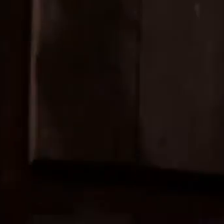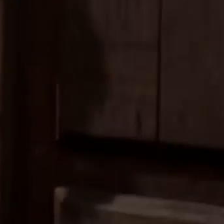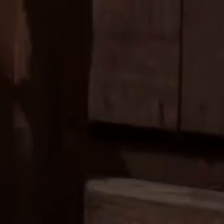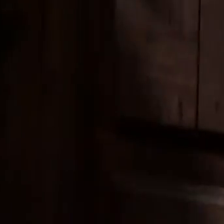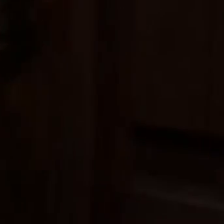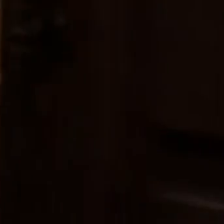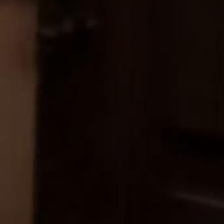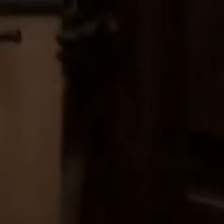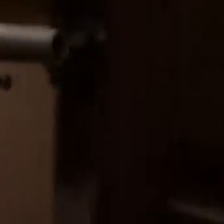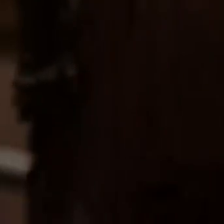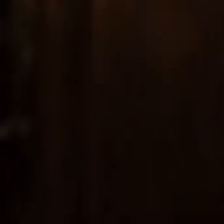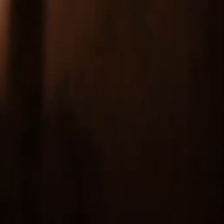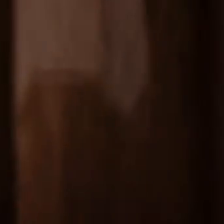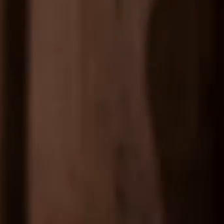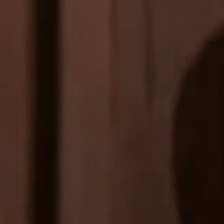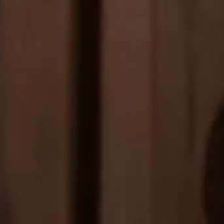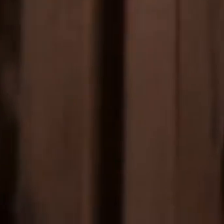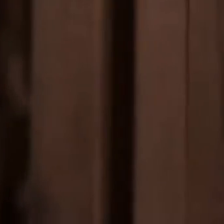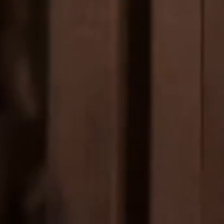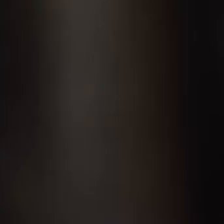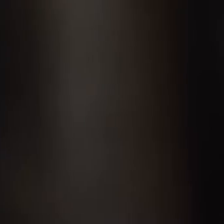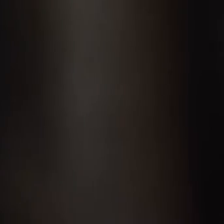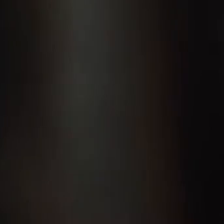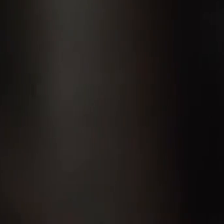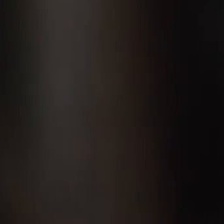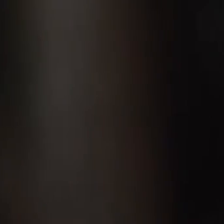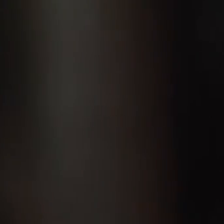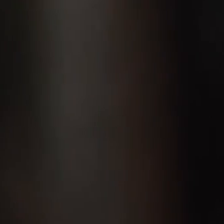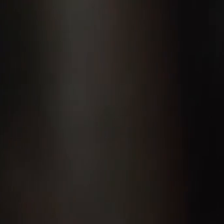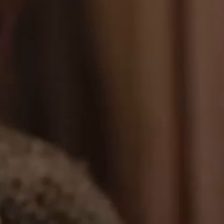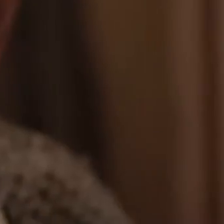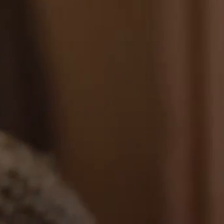Hamdi'nin bir elinde gaz lambası, diğerinde tabanca. Mustafa Hamdi'ye başını öne eğip kaldırarak selam verdi.